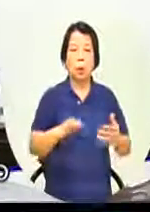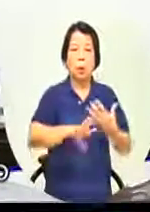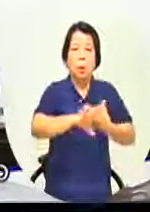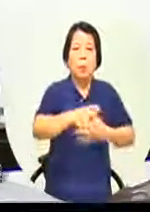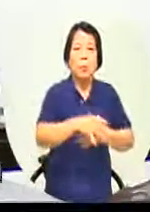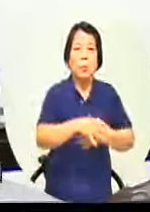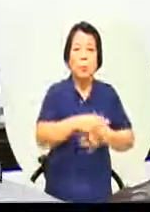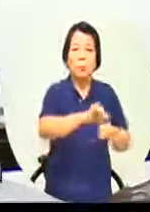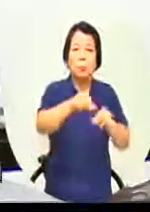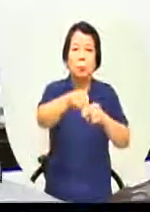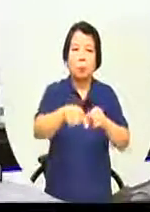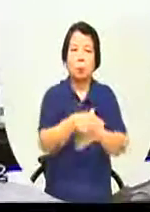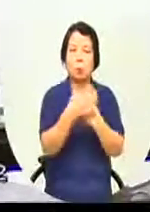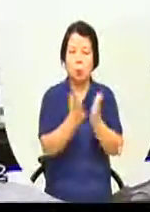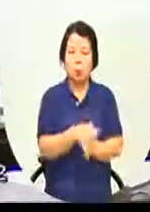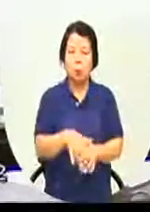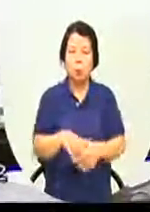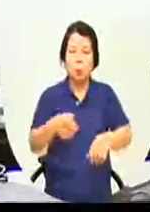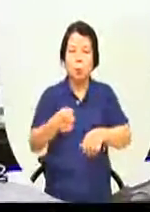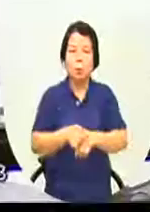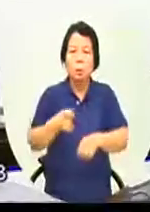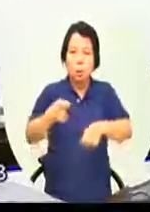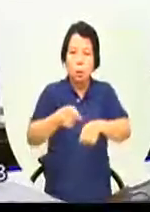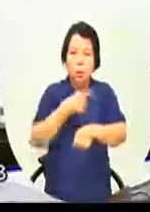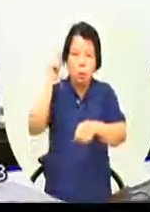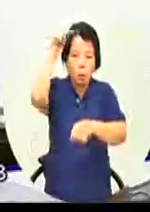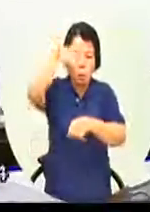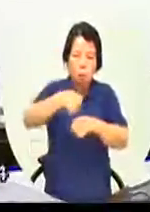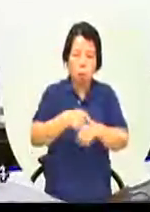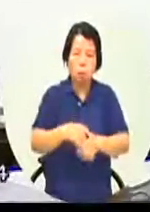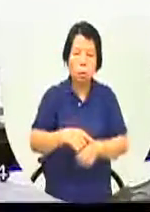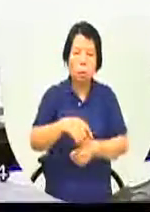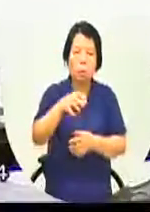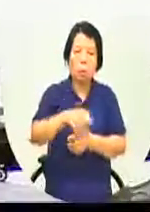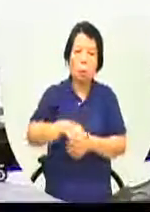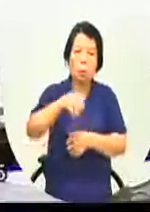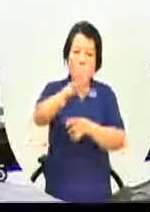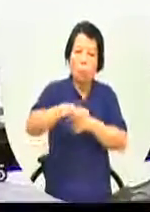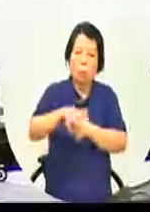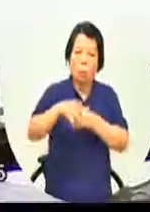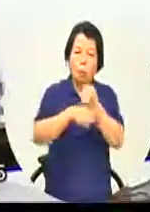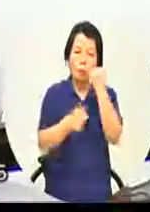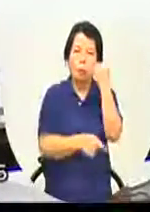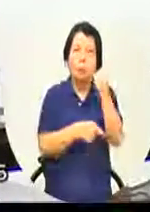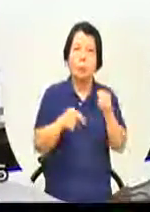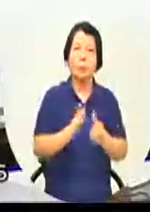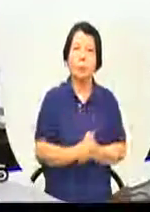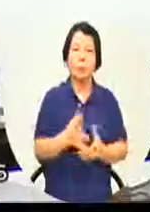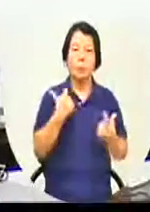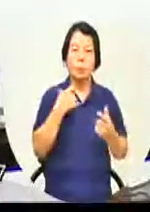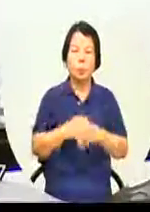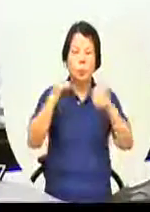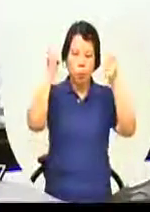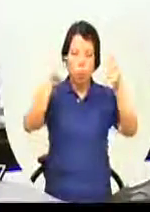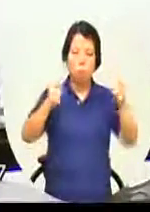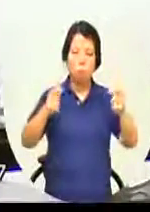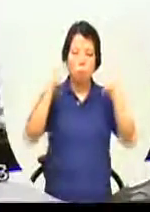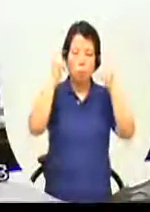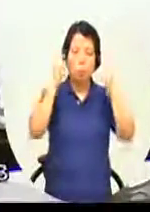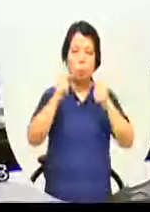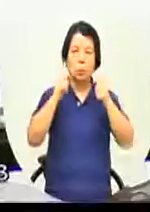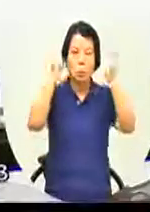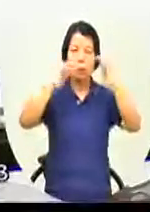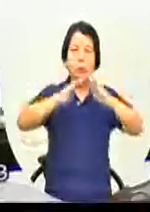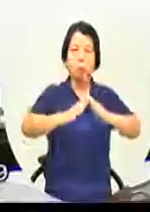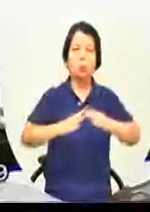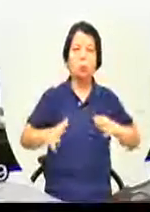都是一般的惯性农法哈。那我也必须要告诉你哈，你如果说你全高雄市的农地那么多哈，